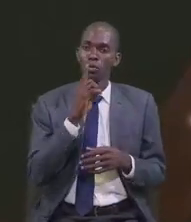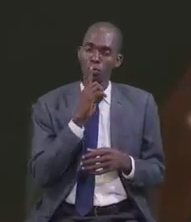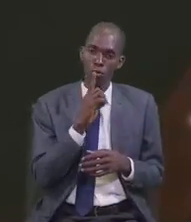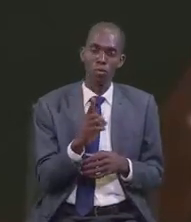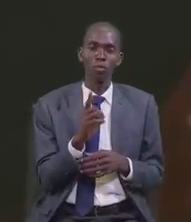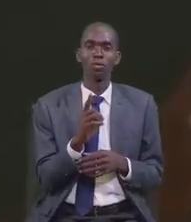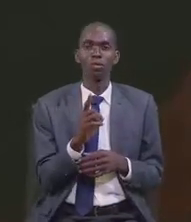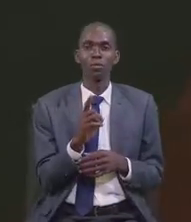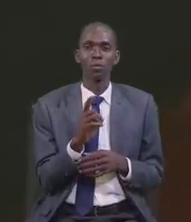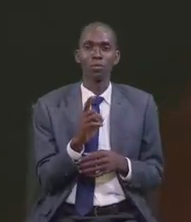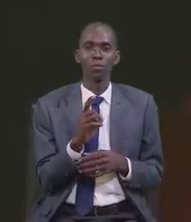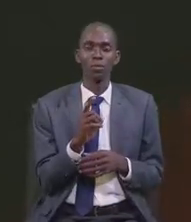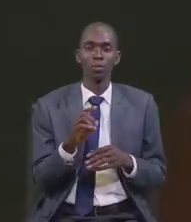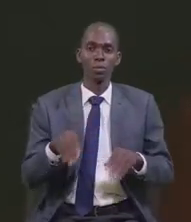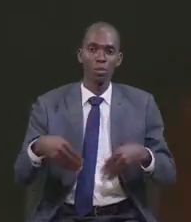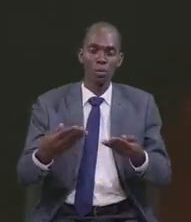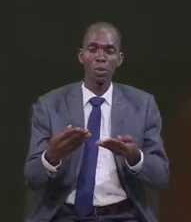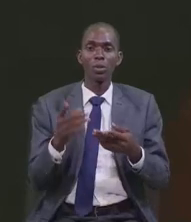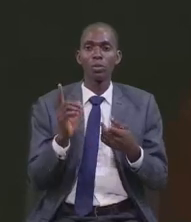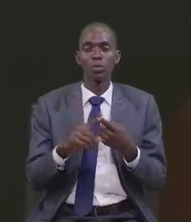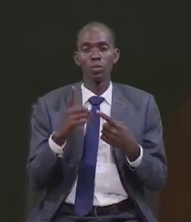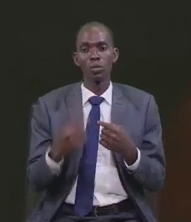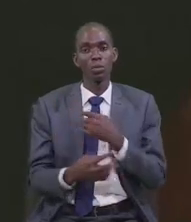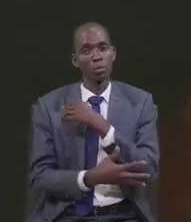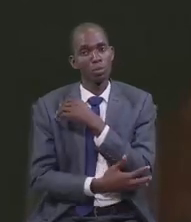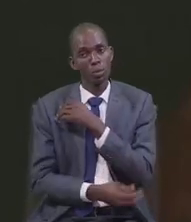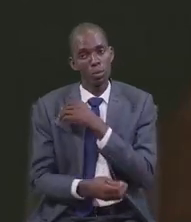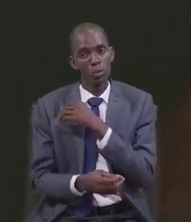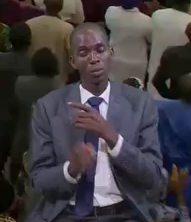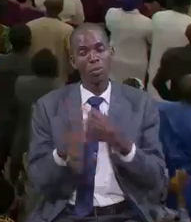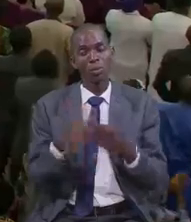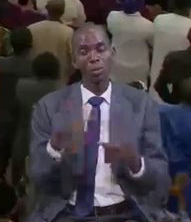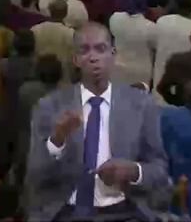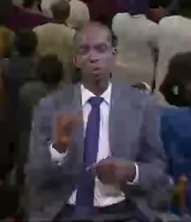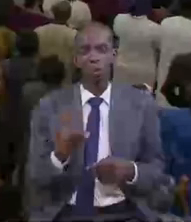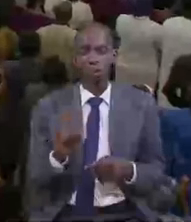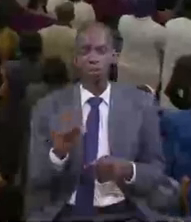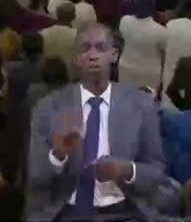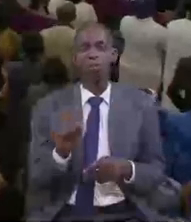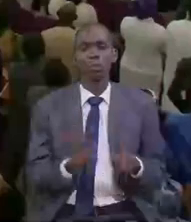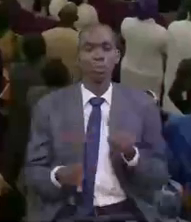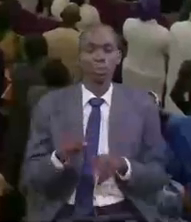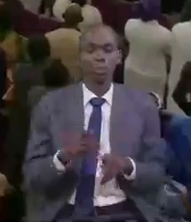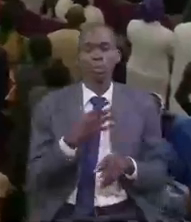Je veux pouvoir aux pauvres. Je veux pouvoir aux nécessiteux. Aux orphelins.